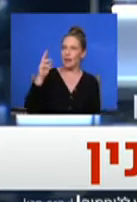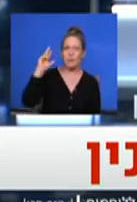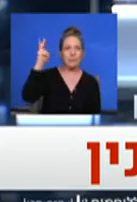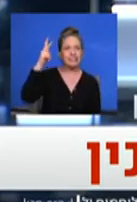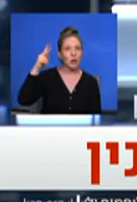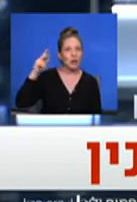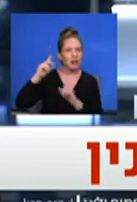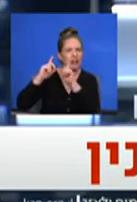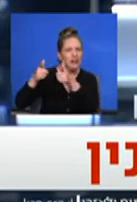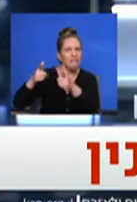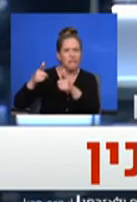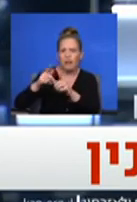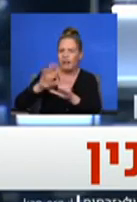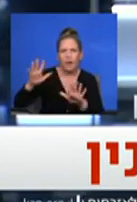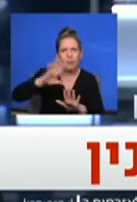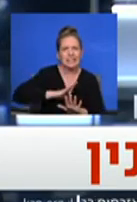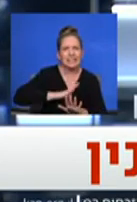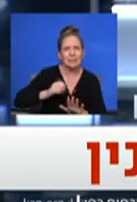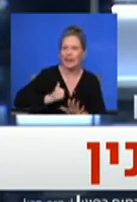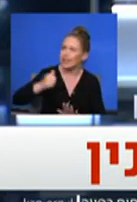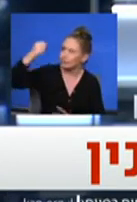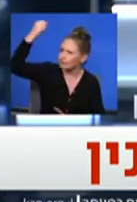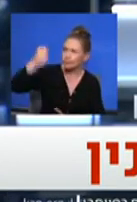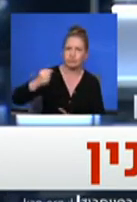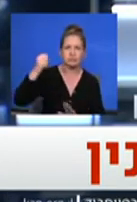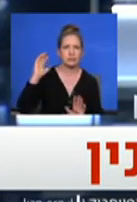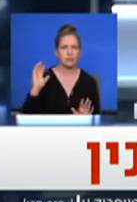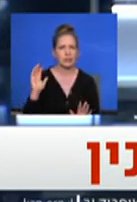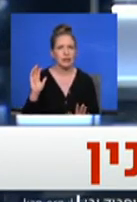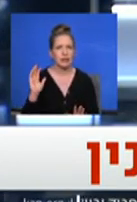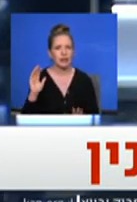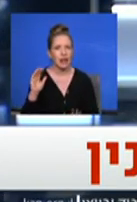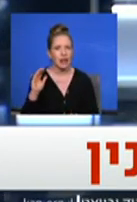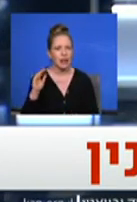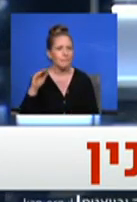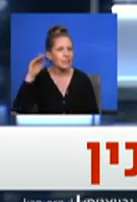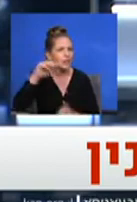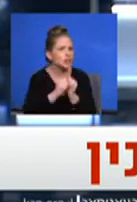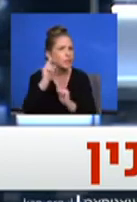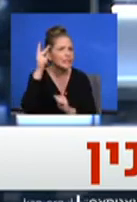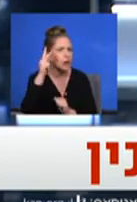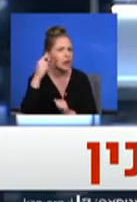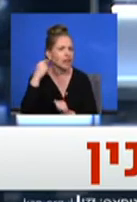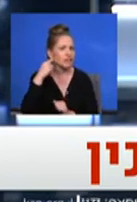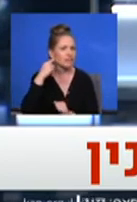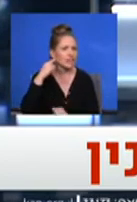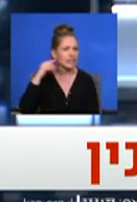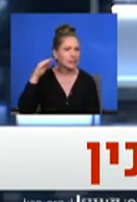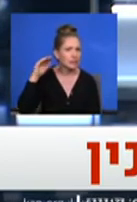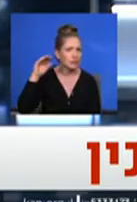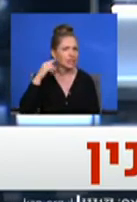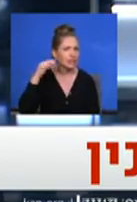לשם. זה בסדר, כי הורידו את הכפפות בעניין הזה. מטוס, מטוס, הורידו את הכפפות ופועלים כמו שצריך. אין ברירה,